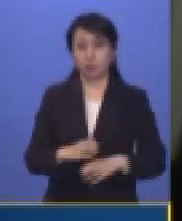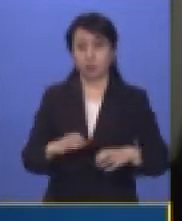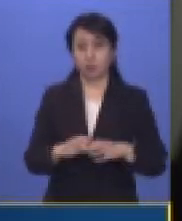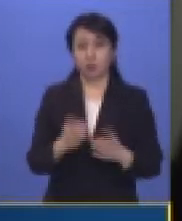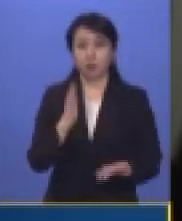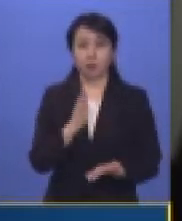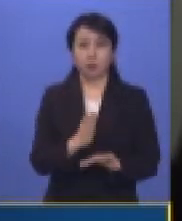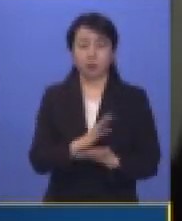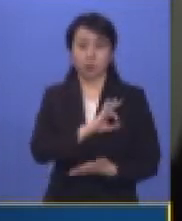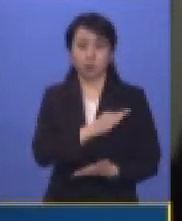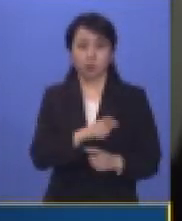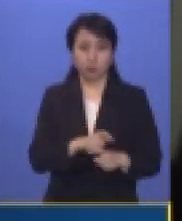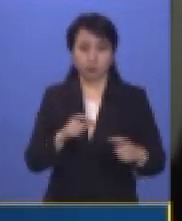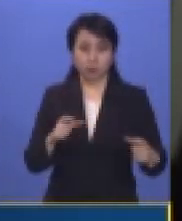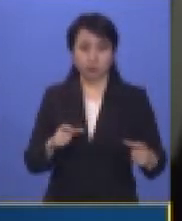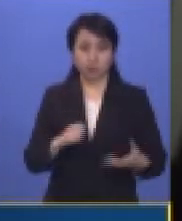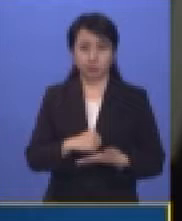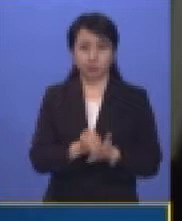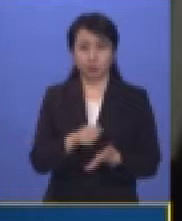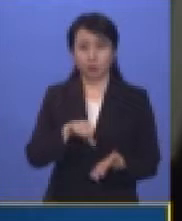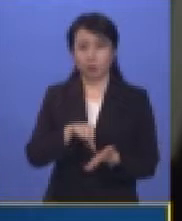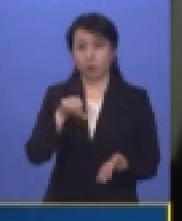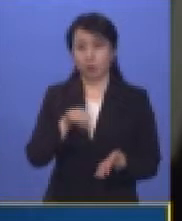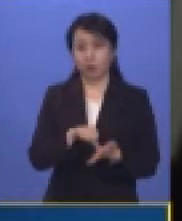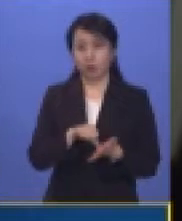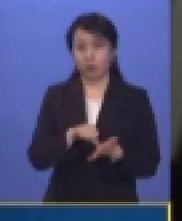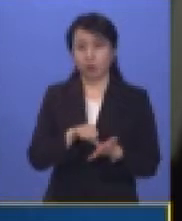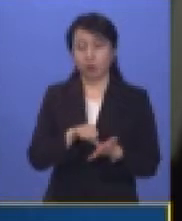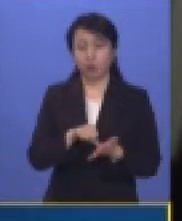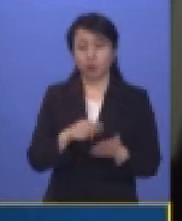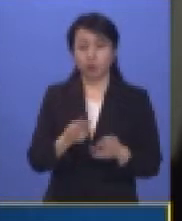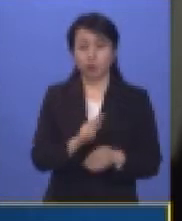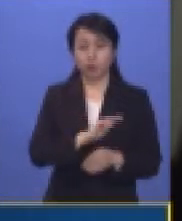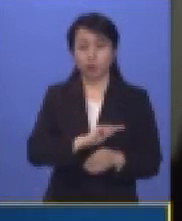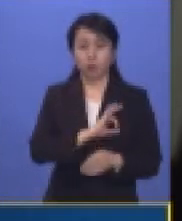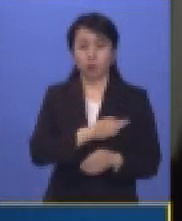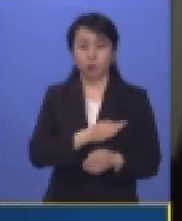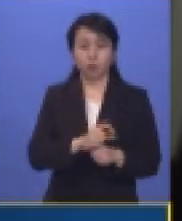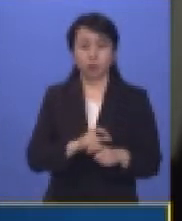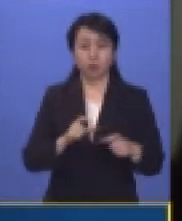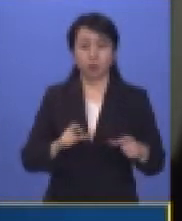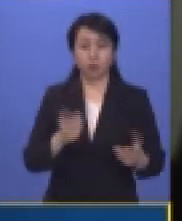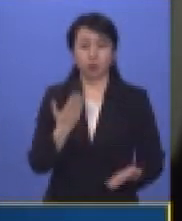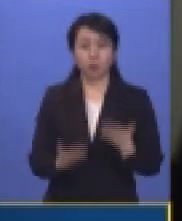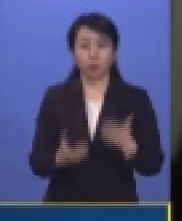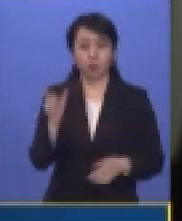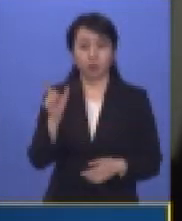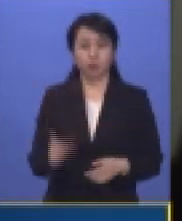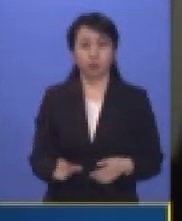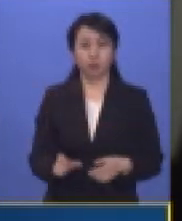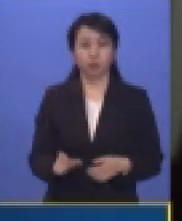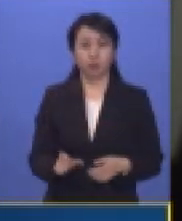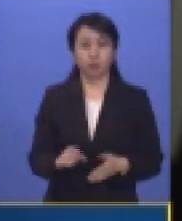Если юридическое лицо или единственный учредитель, участник юридического лица является бездействующим юридическим лицом. Если физическое лицо,